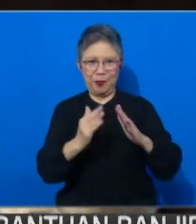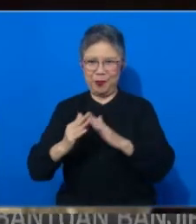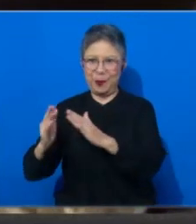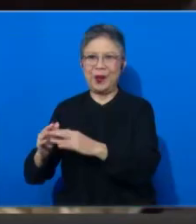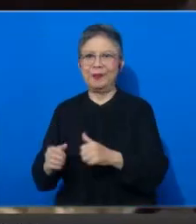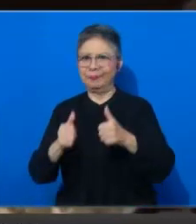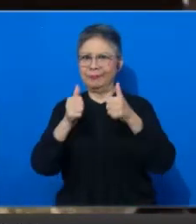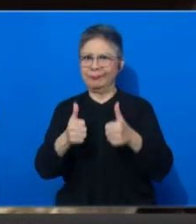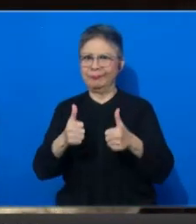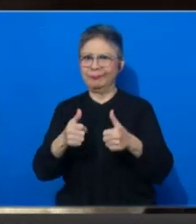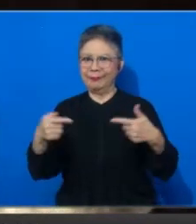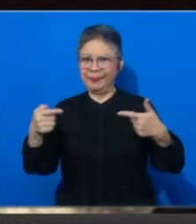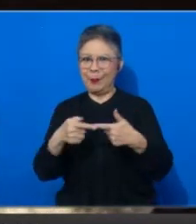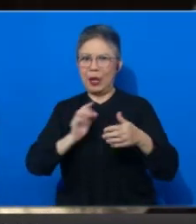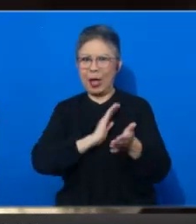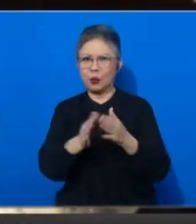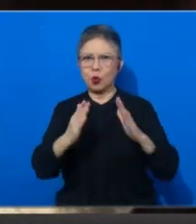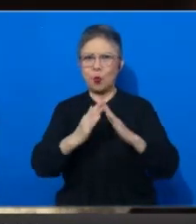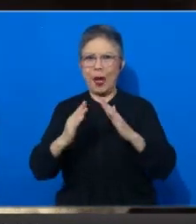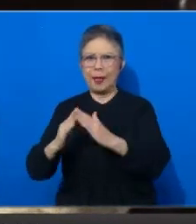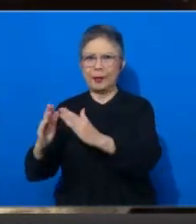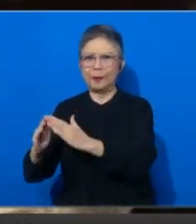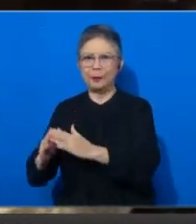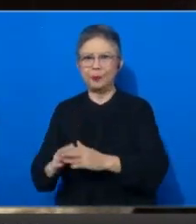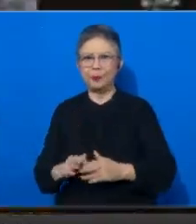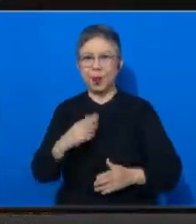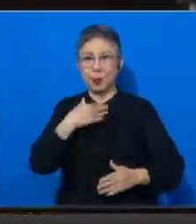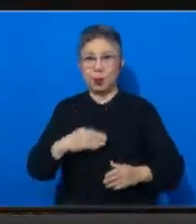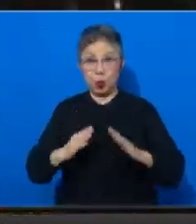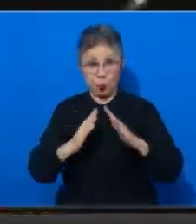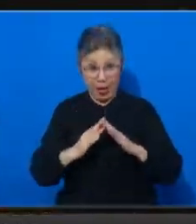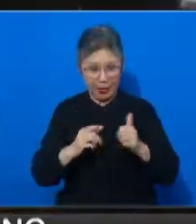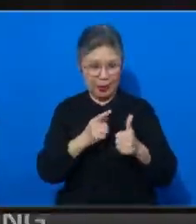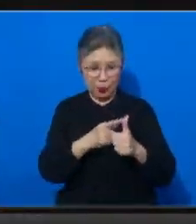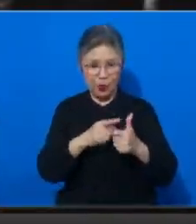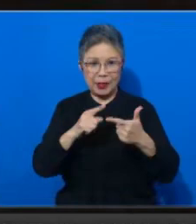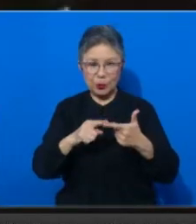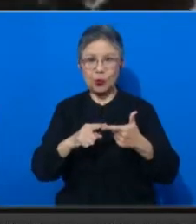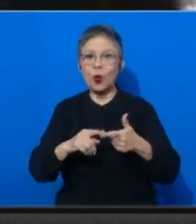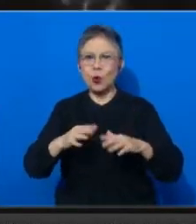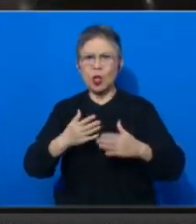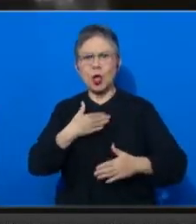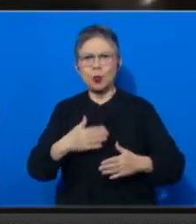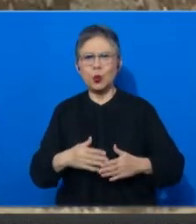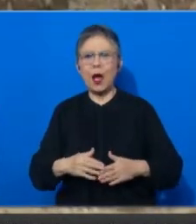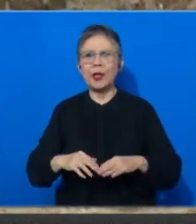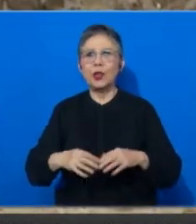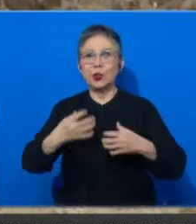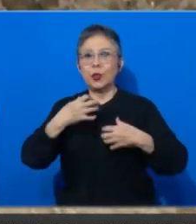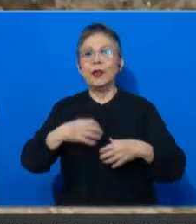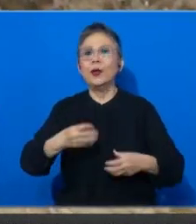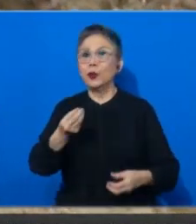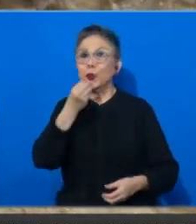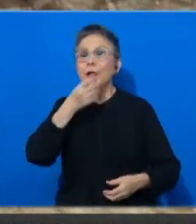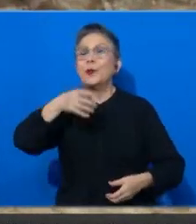yang tersambung ke rumah warga. Selain untuk kebutuhan rumah tangga, air bersih ini juga untuk kebutuhan minum ternak serta